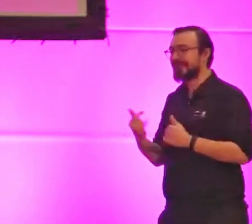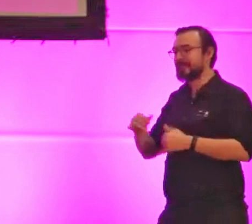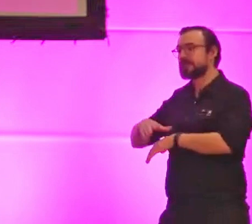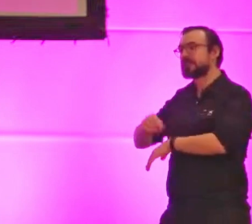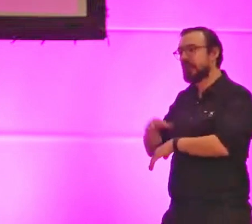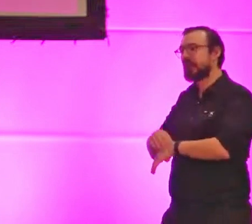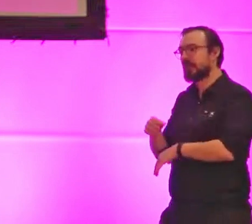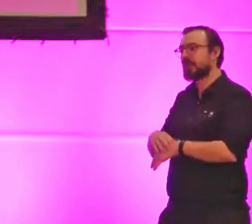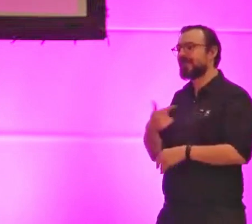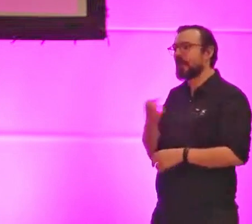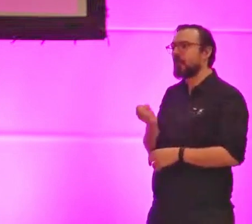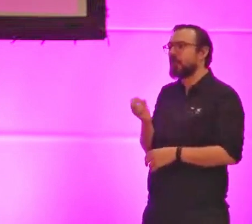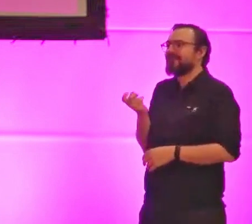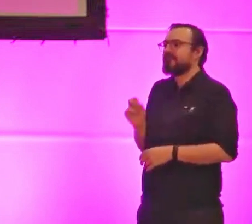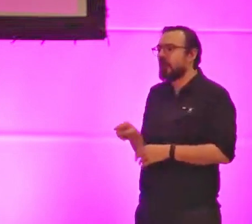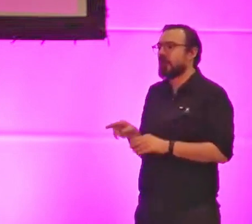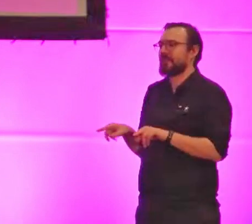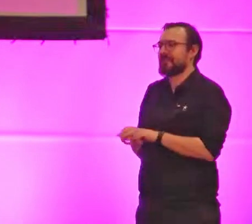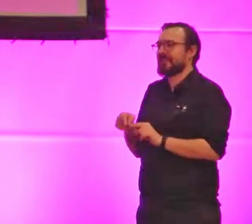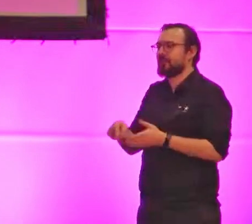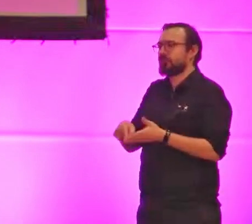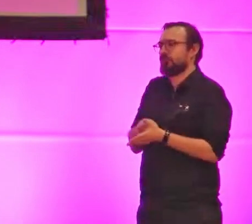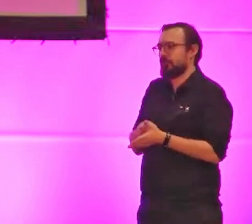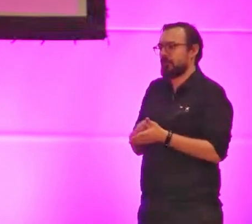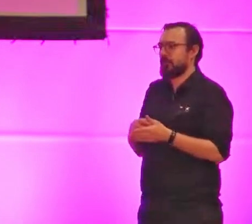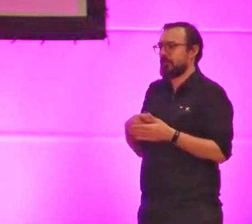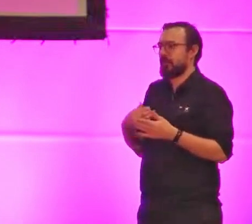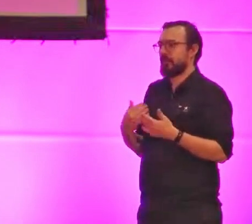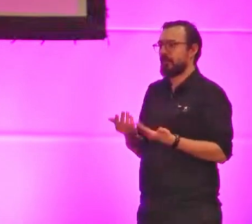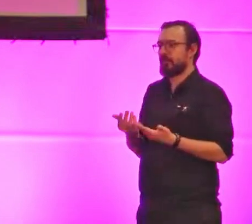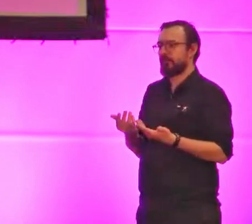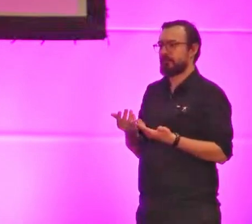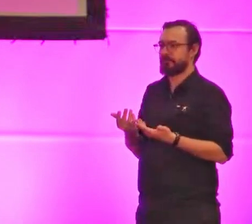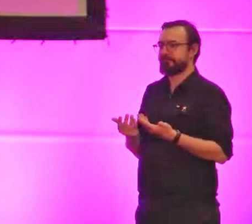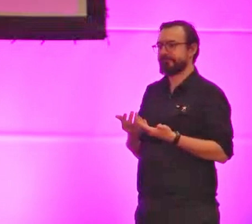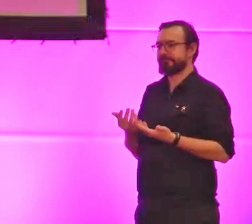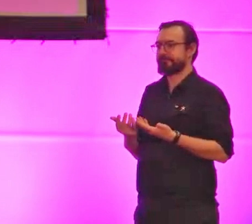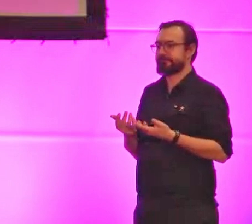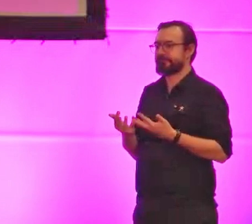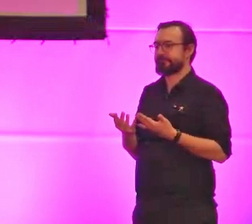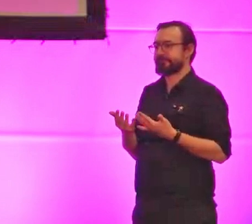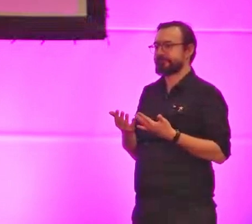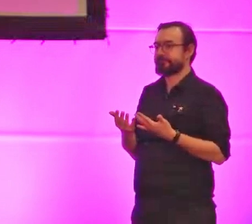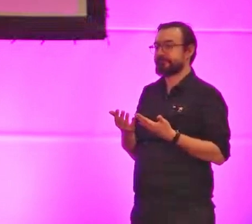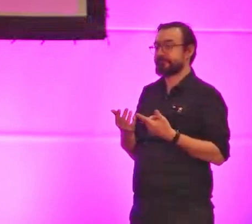i Sverige ovana vid den här typen av